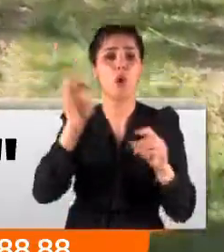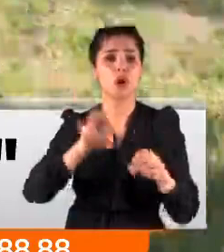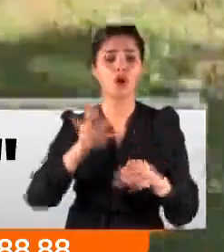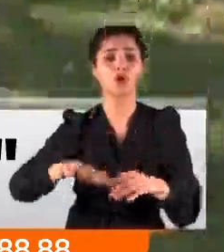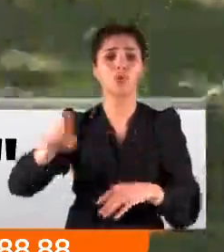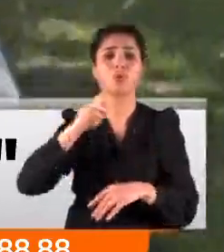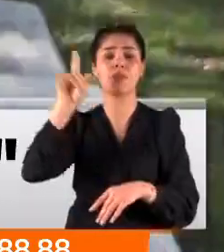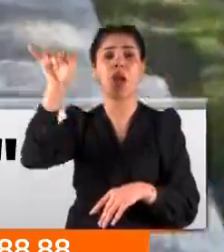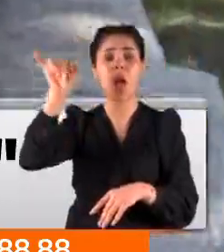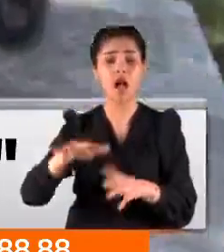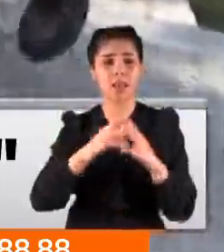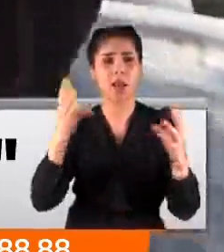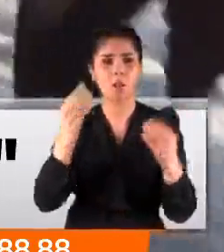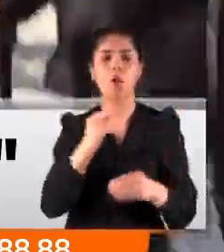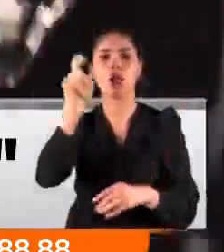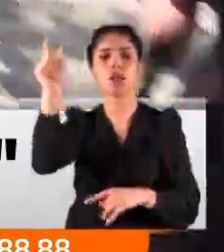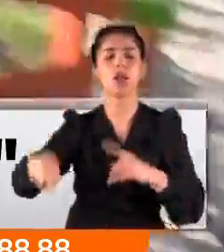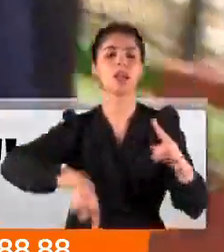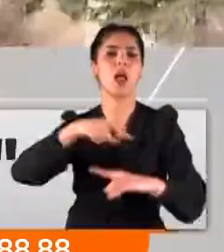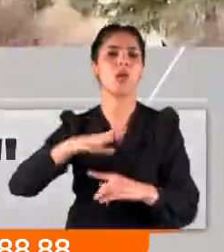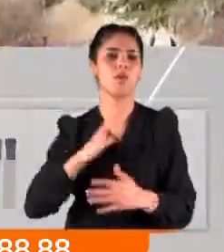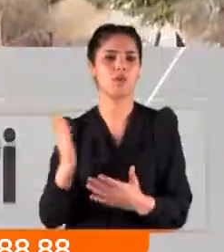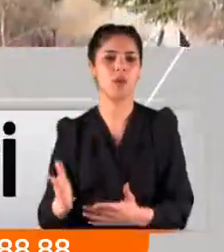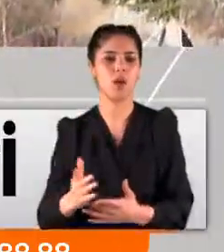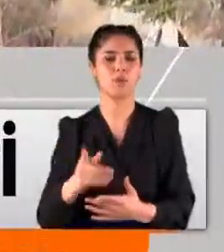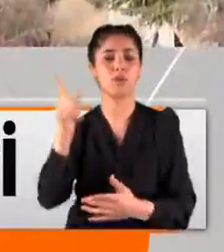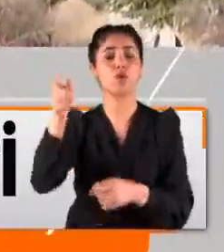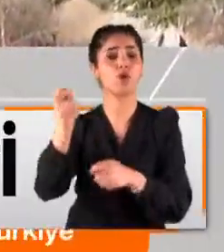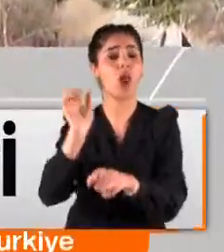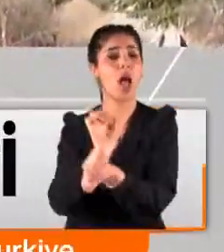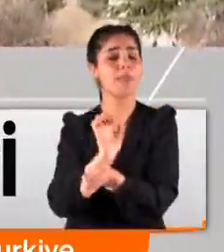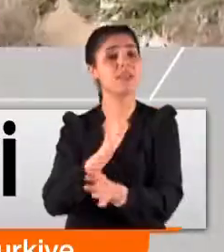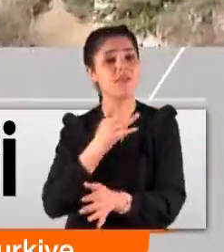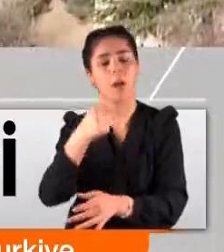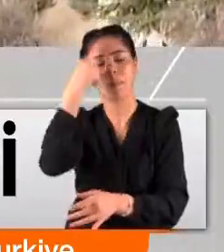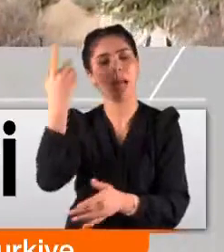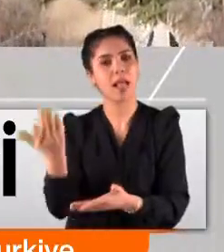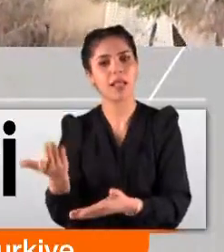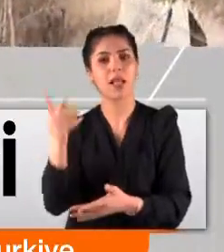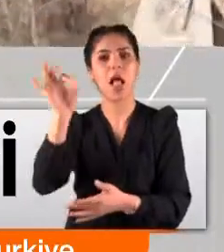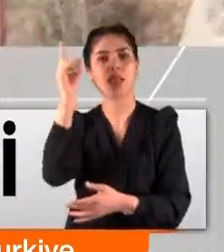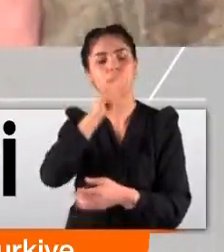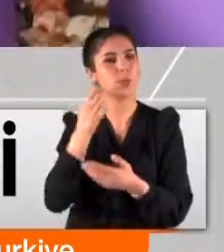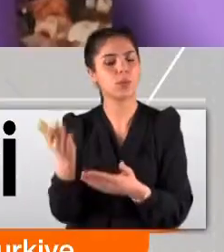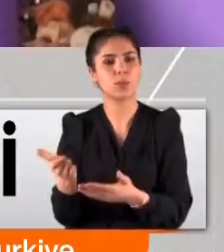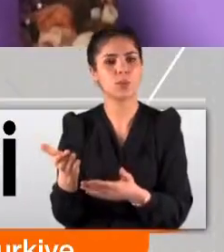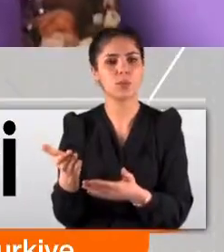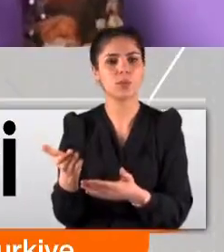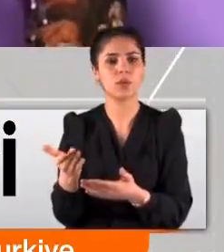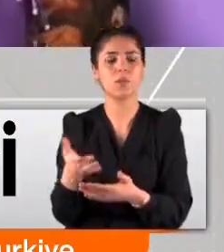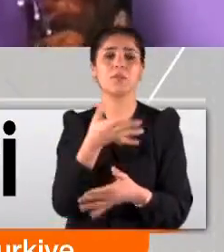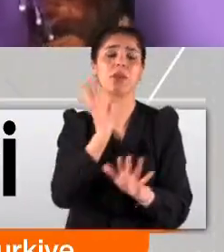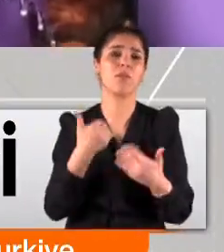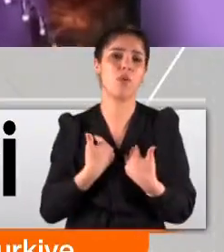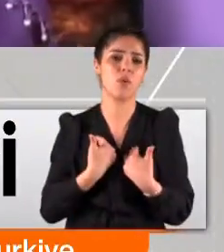her yerde hakkında kayıp ihbarı bulunan Kılıcı'yı arıyor. Ya biri evde tutuyor bunu, bırakmıyor. O altınların şu farkına vardılar. Anlam